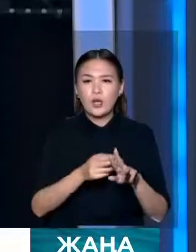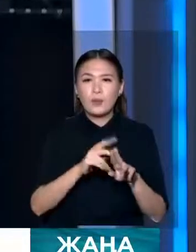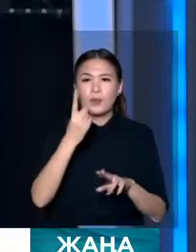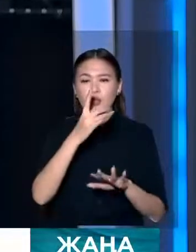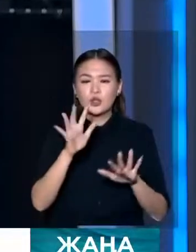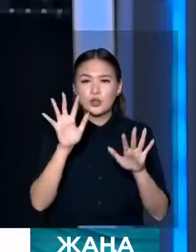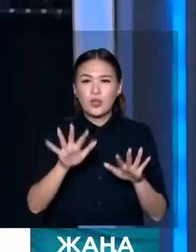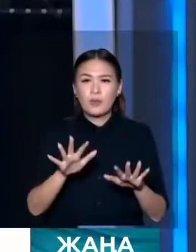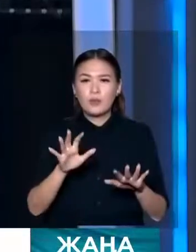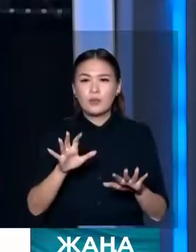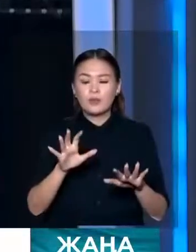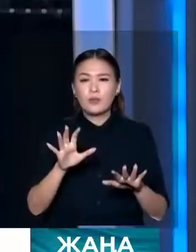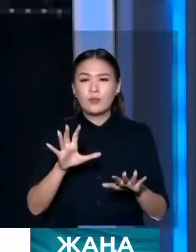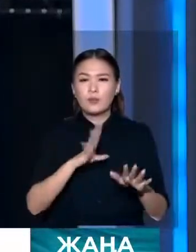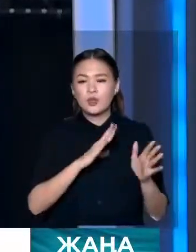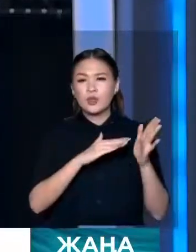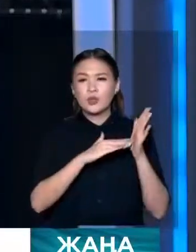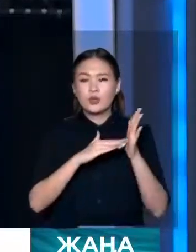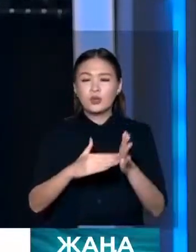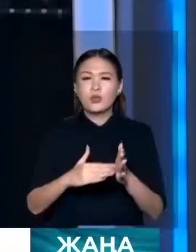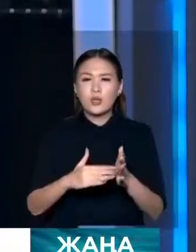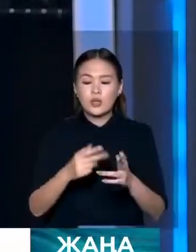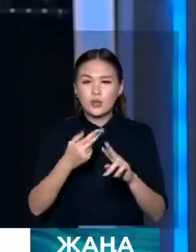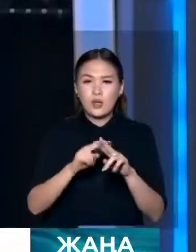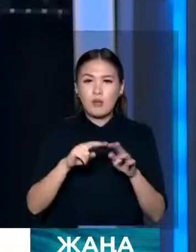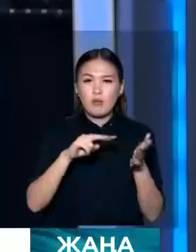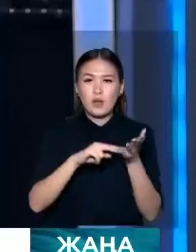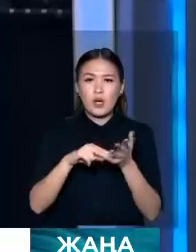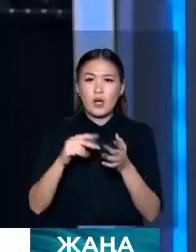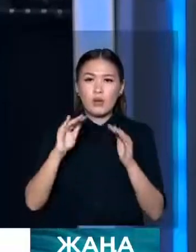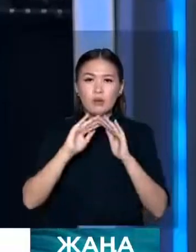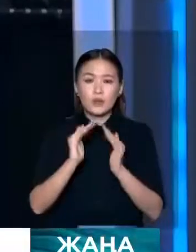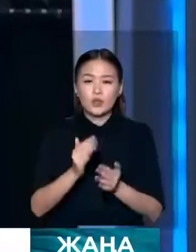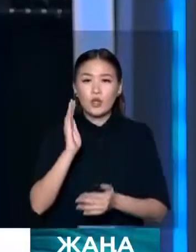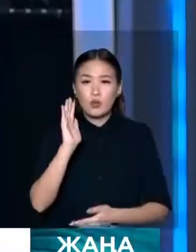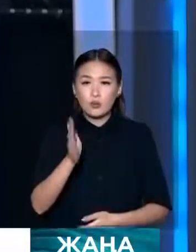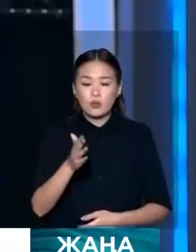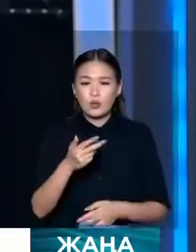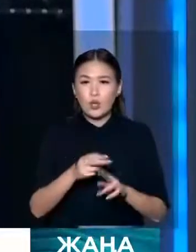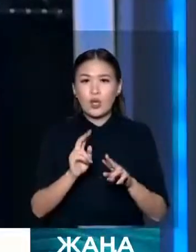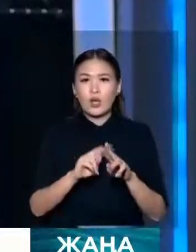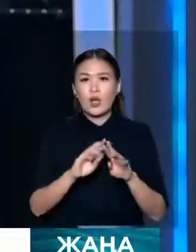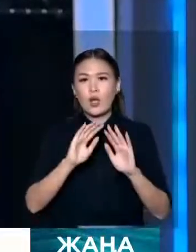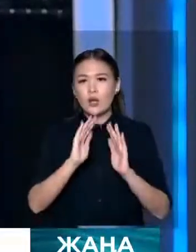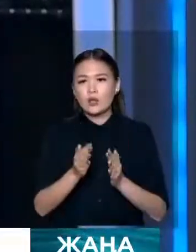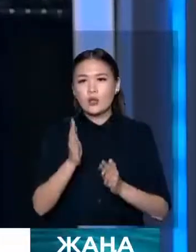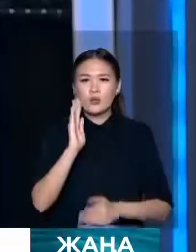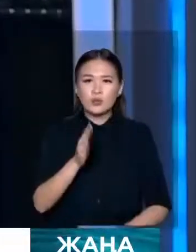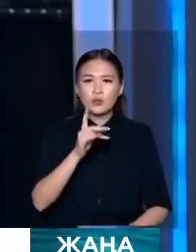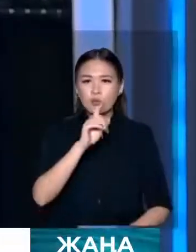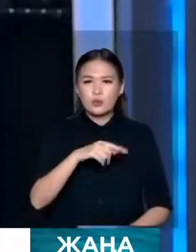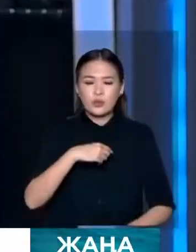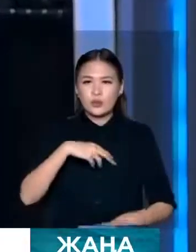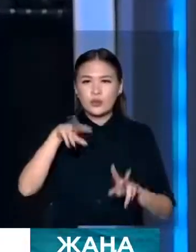бұл мәселе тарифтерге келіп тіреледі. Яғни баға арзандай ма? Баға арзандау, арзандамауды әзірге айта алмаймын. Өйткені